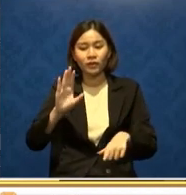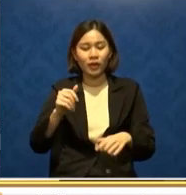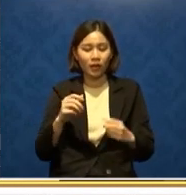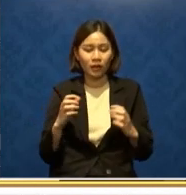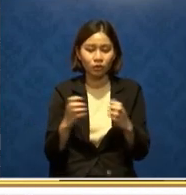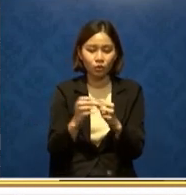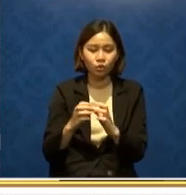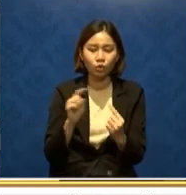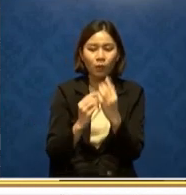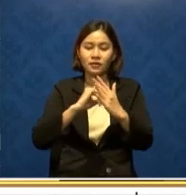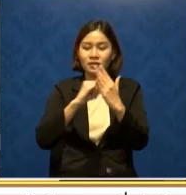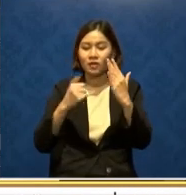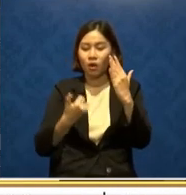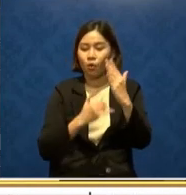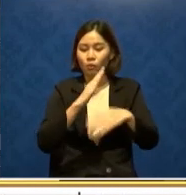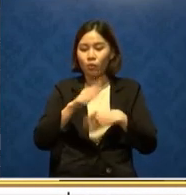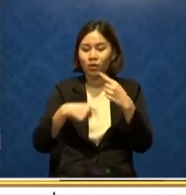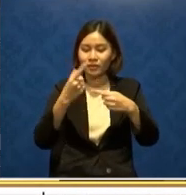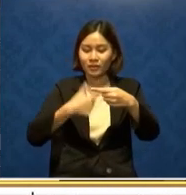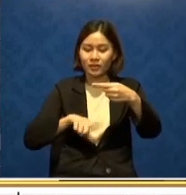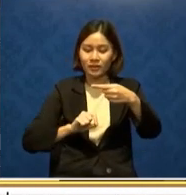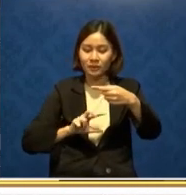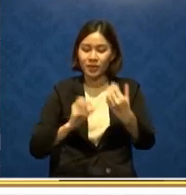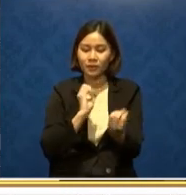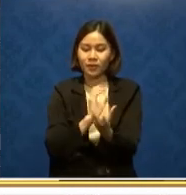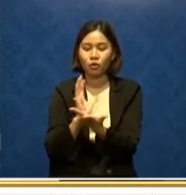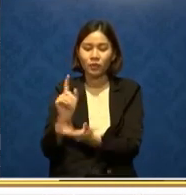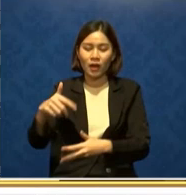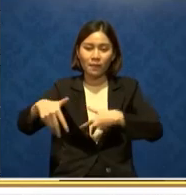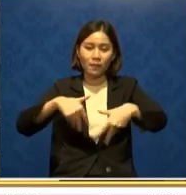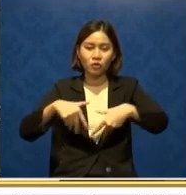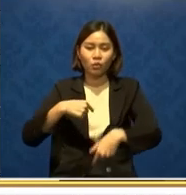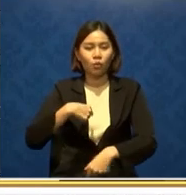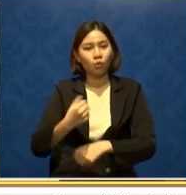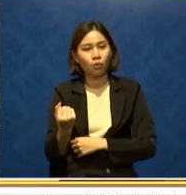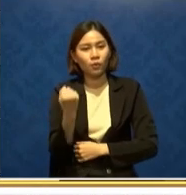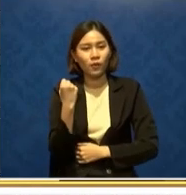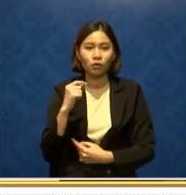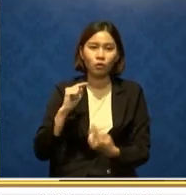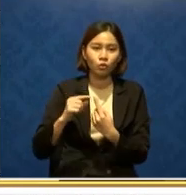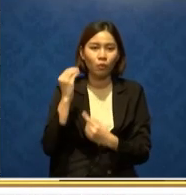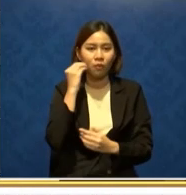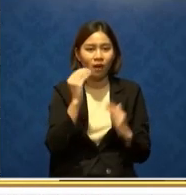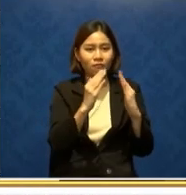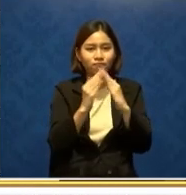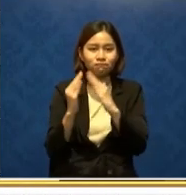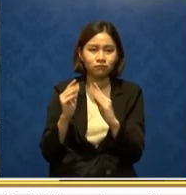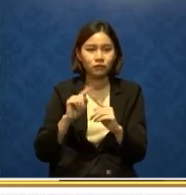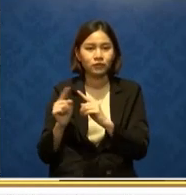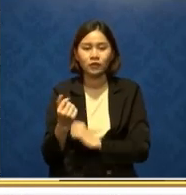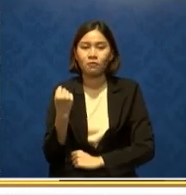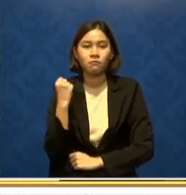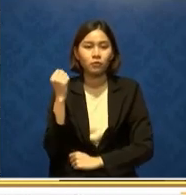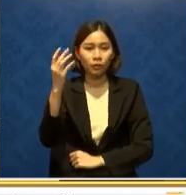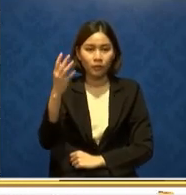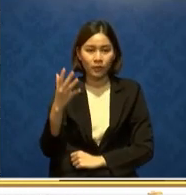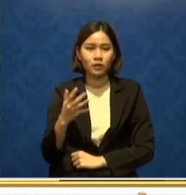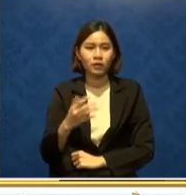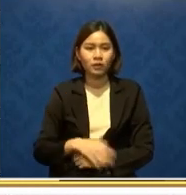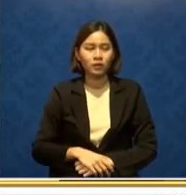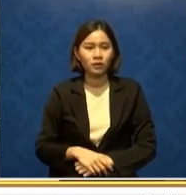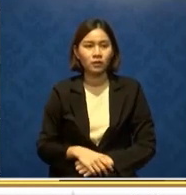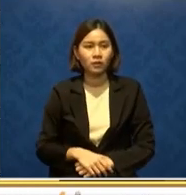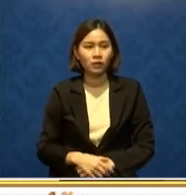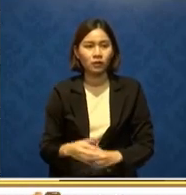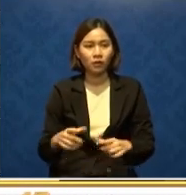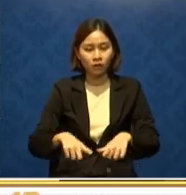อนกับเขตป่าสงวนทำให้ประชาชนขาดความมั่นคงในเรื่องที่อยู่อาศัยค่ะท่านประธานและ